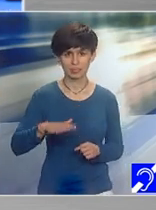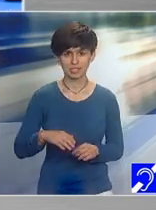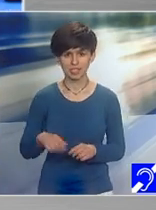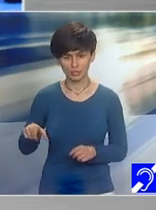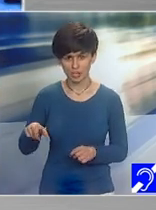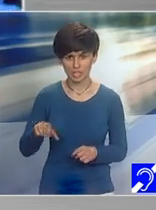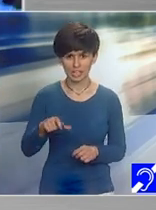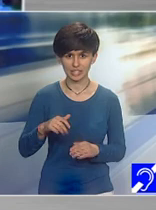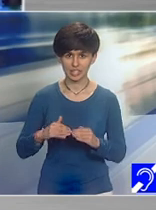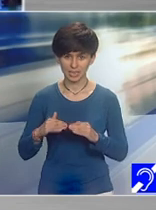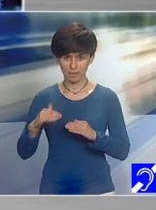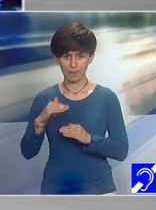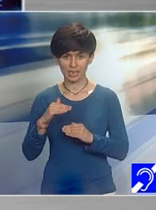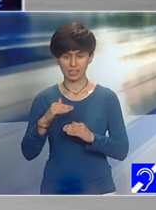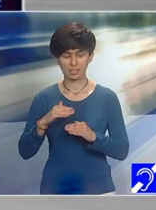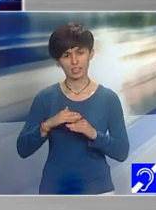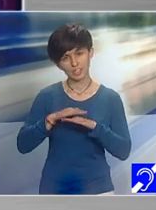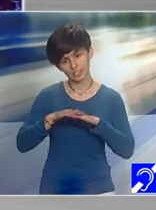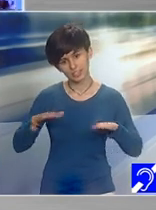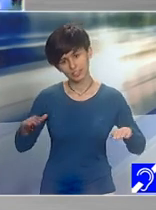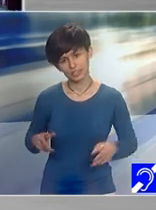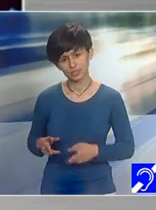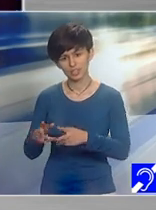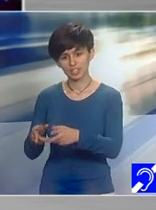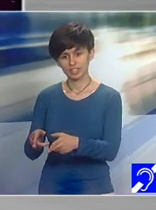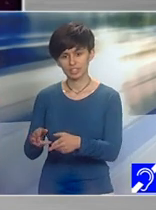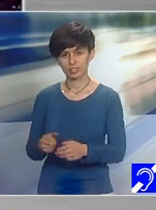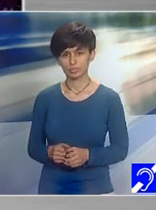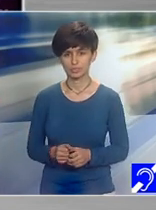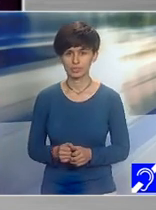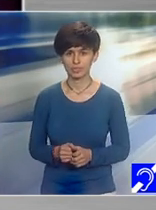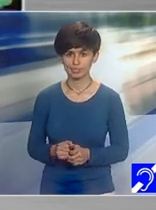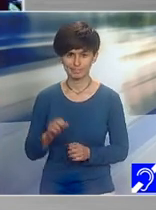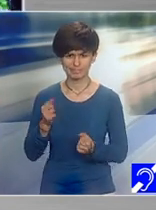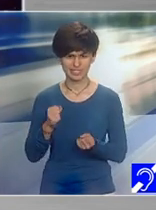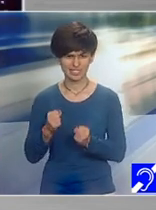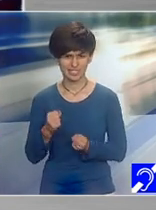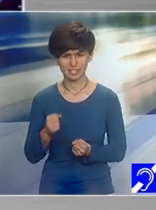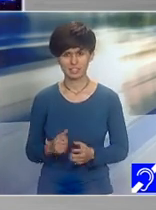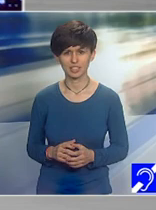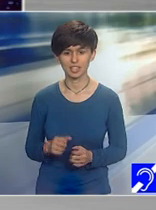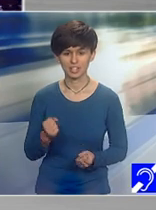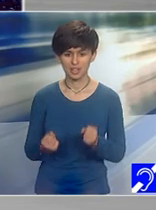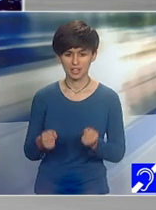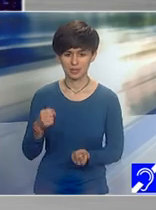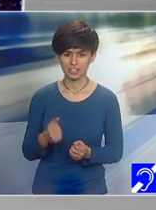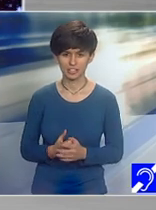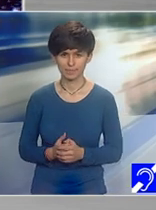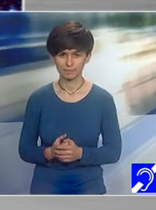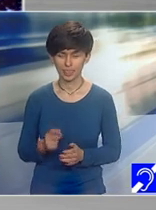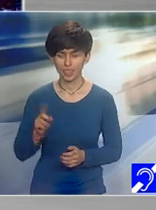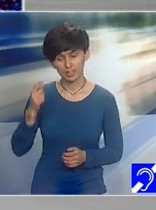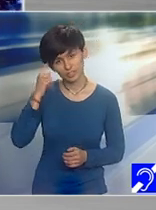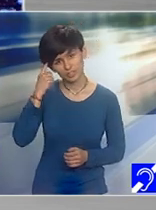la, de nivelul drumului, vă spun sincer că îmi scârție toată mașina. Nu știu cine s-a gândit la